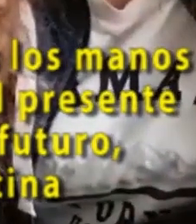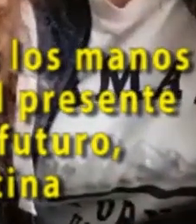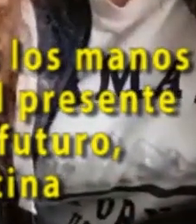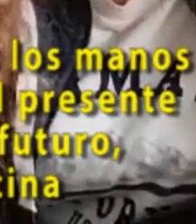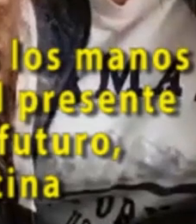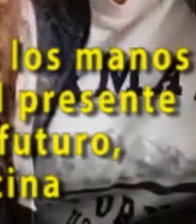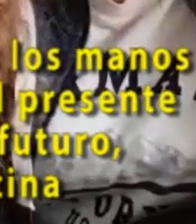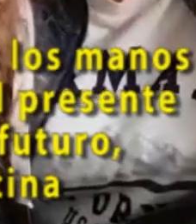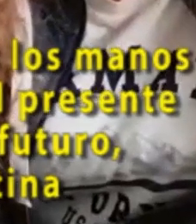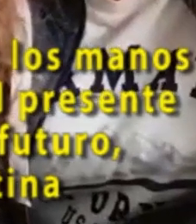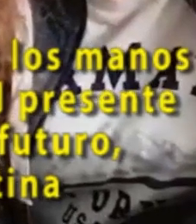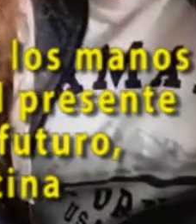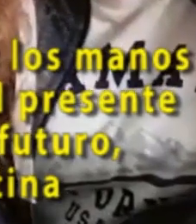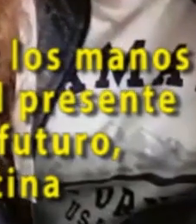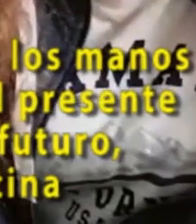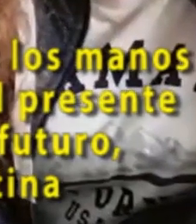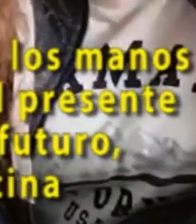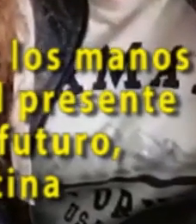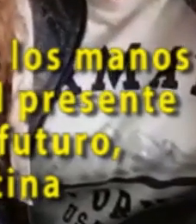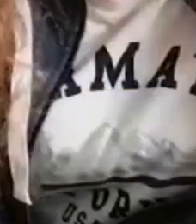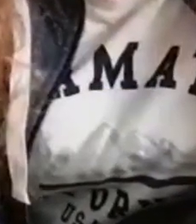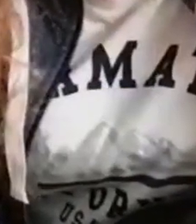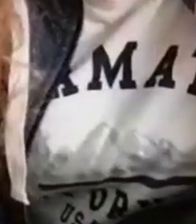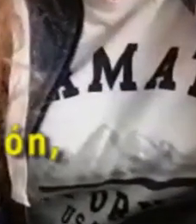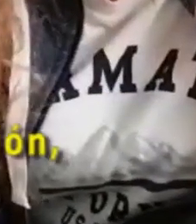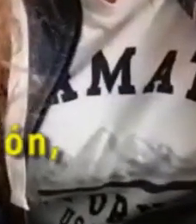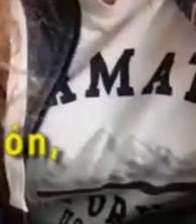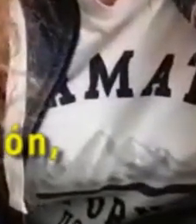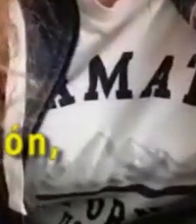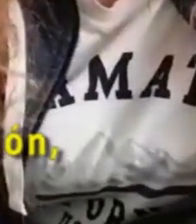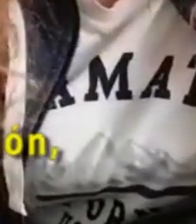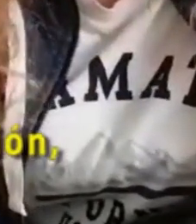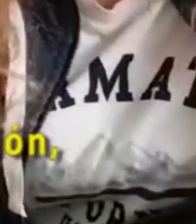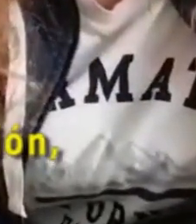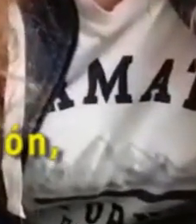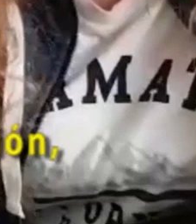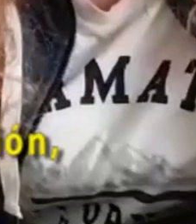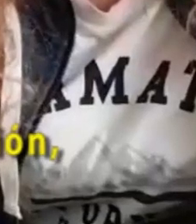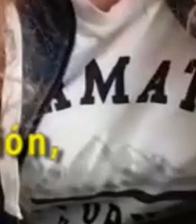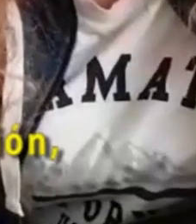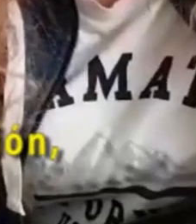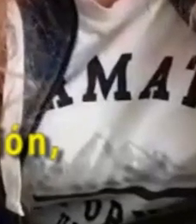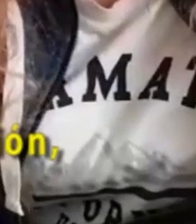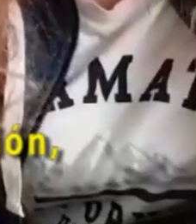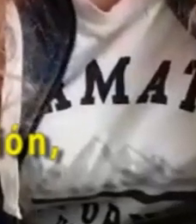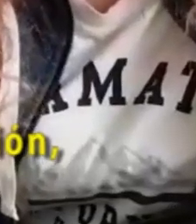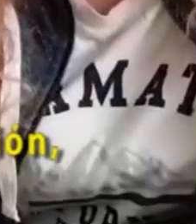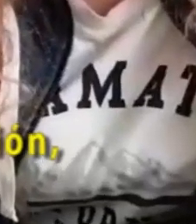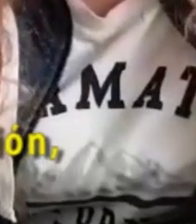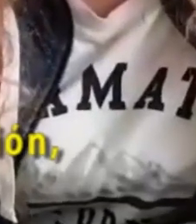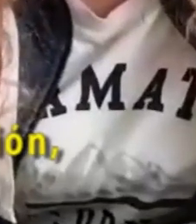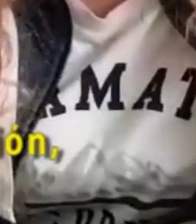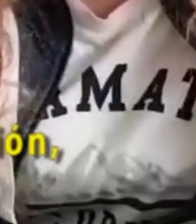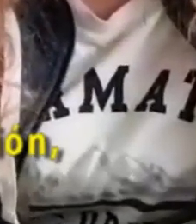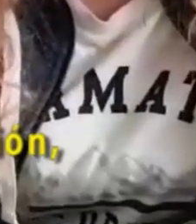وقادة اليوم وقادة المستقبل لازم نحط ايد بايد عشان نحرر فلسطين، عشان نحرر كل العالم من الظلم، عشان نحرر